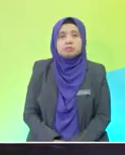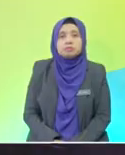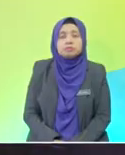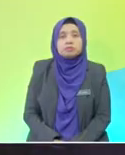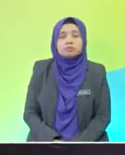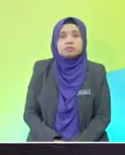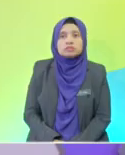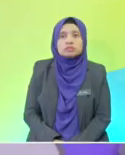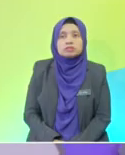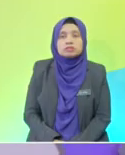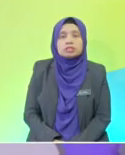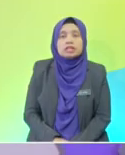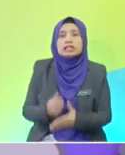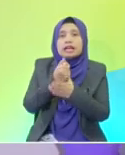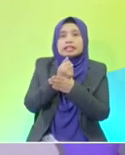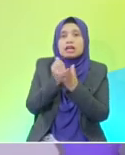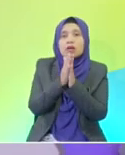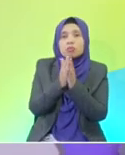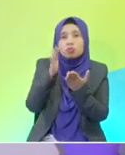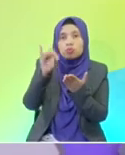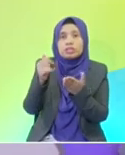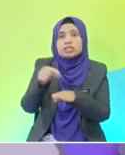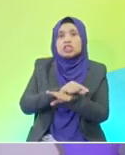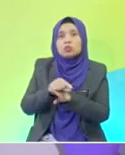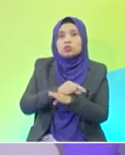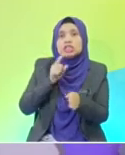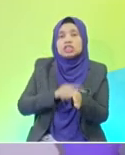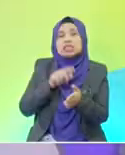ini diantara buku yang digunakan di sekolah